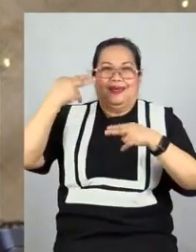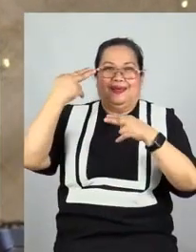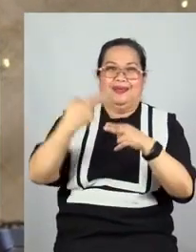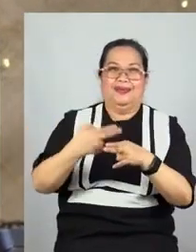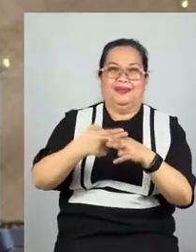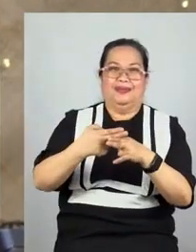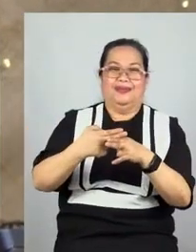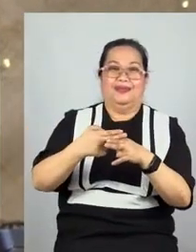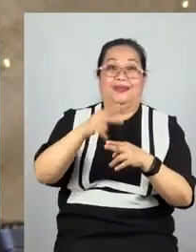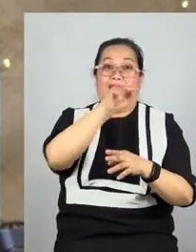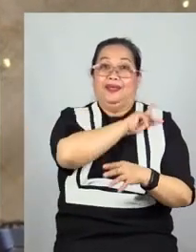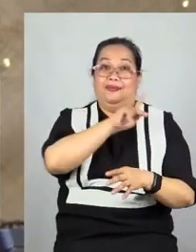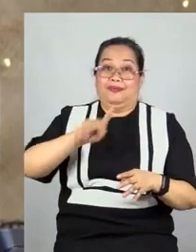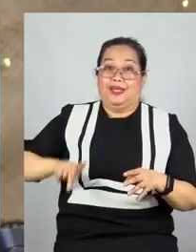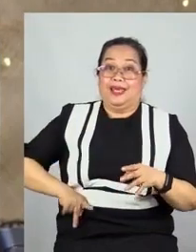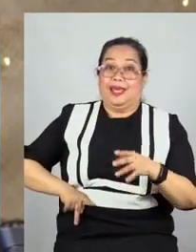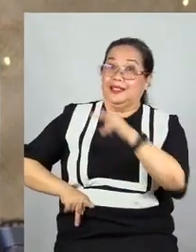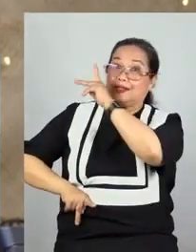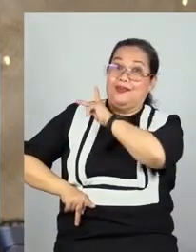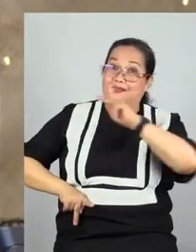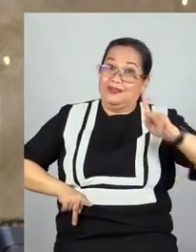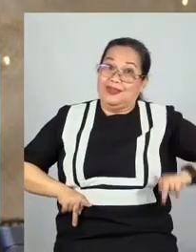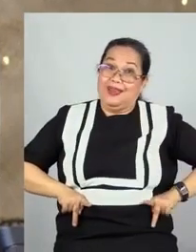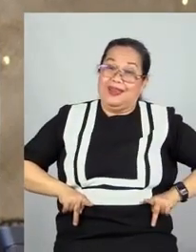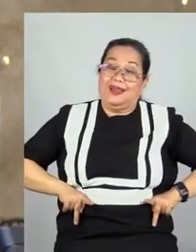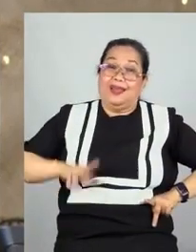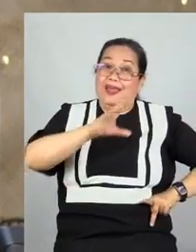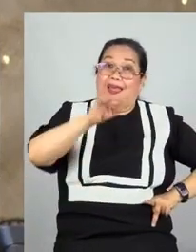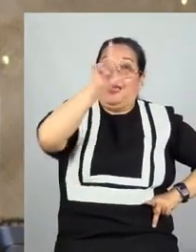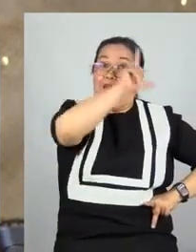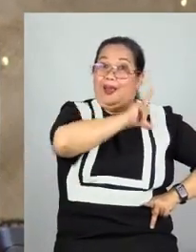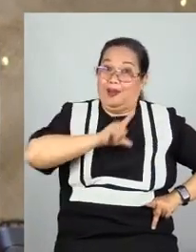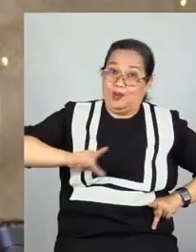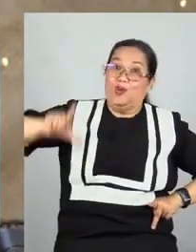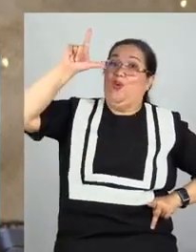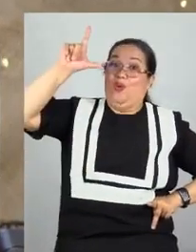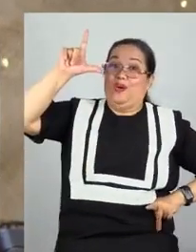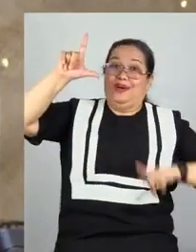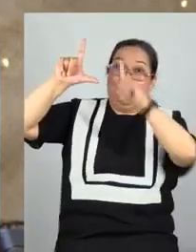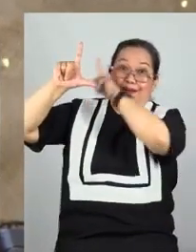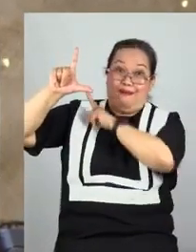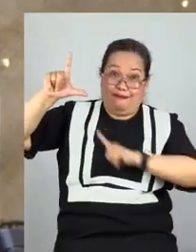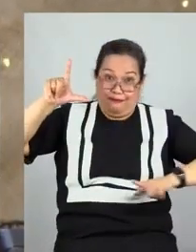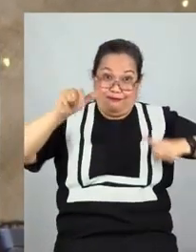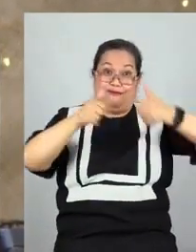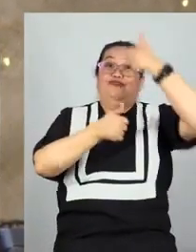written, King of Kings and Lord of Lords.